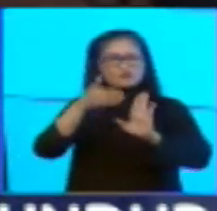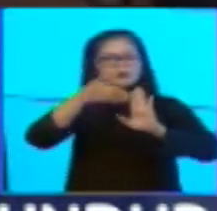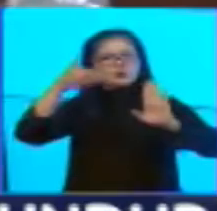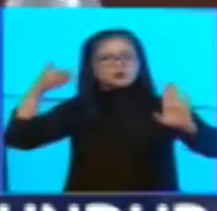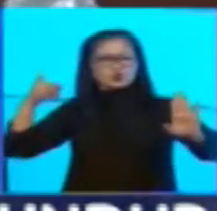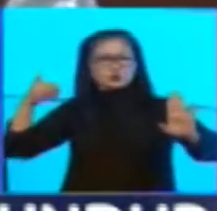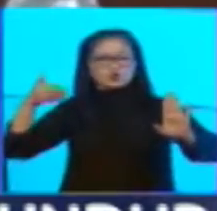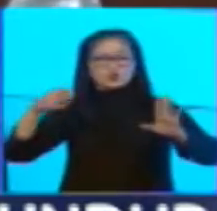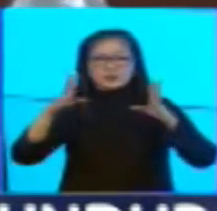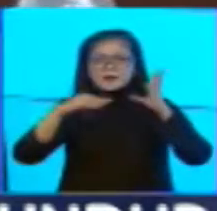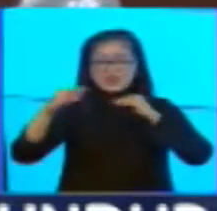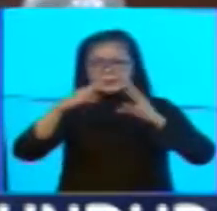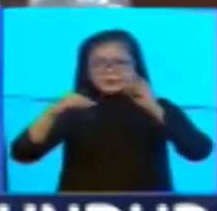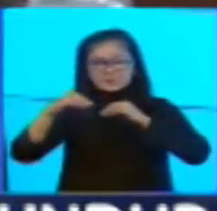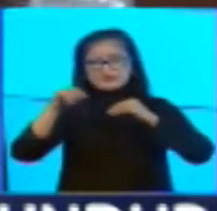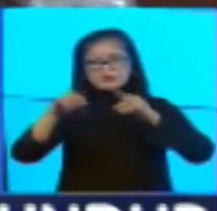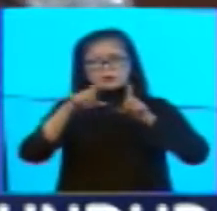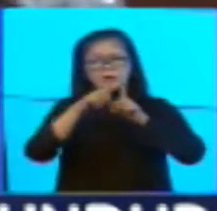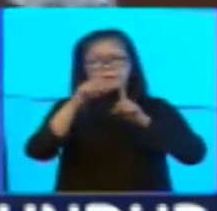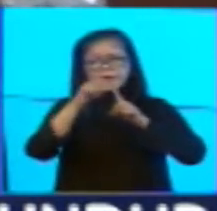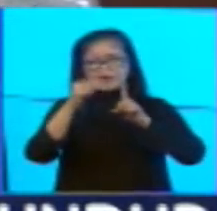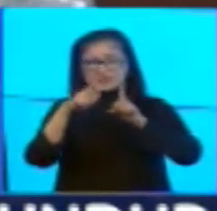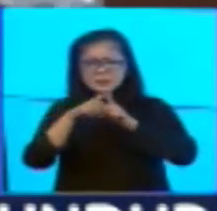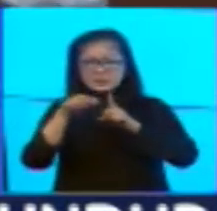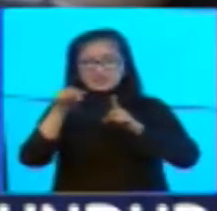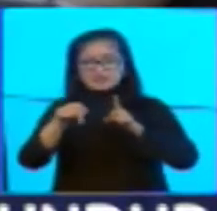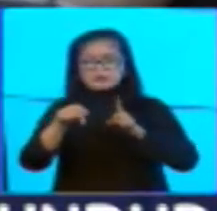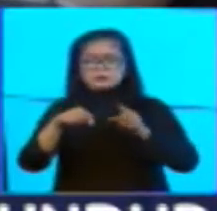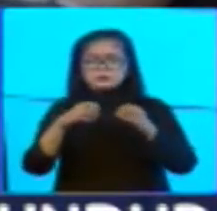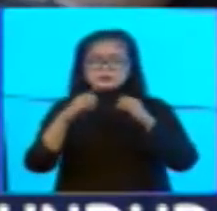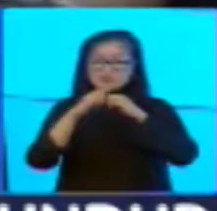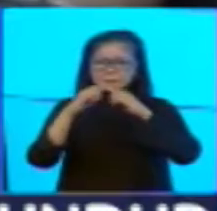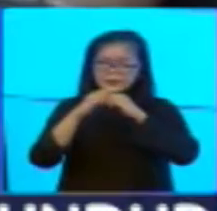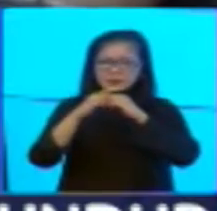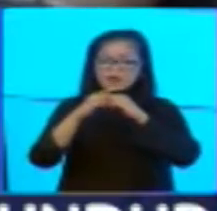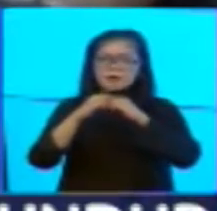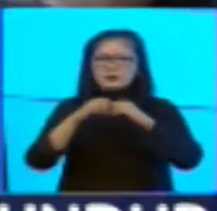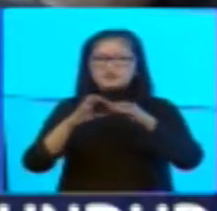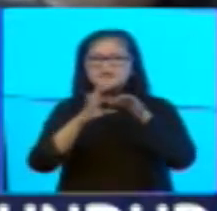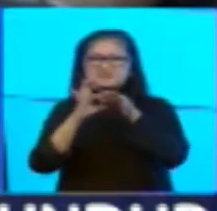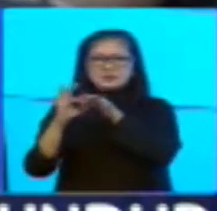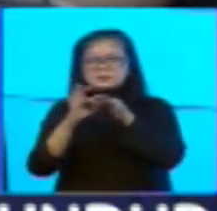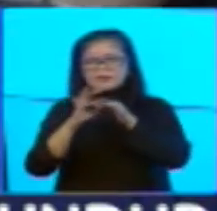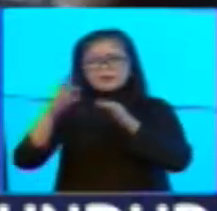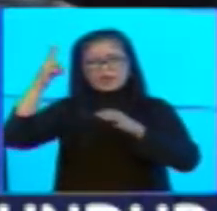dengar pendapat antara DPRD Jember dengan Ketua BPBD Jember, Kadinkes, serta Kepala Rumah Sakit di